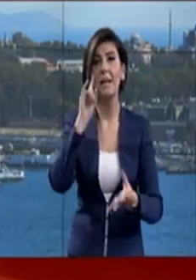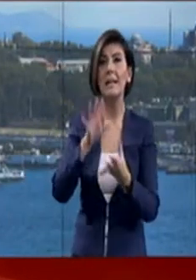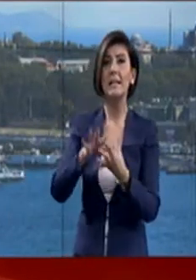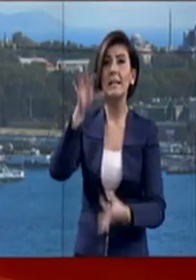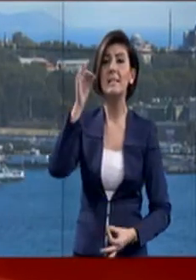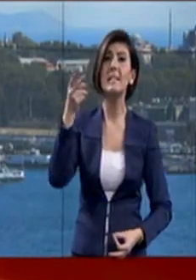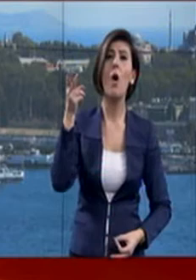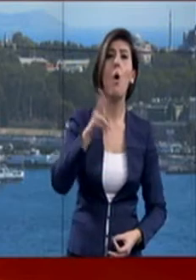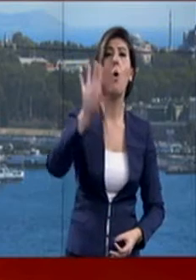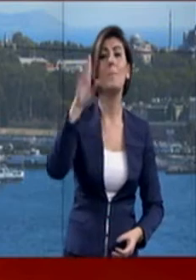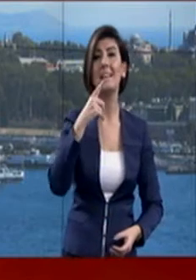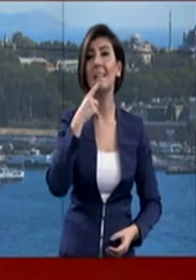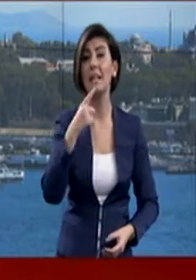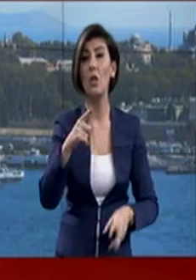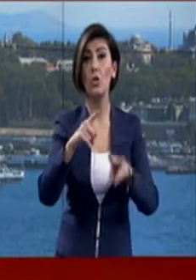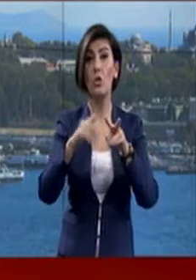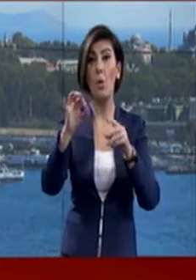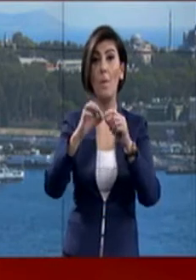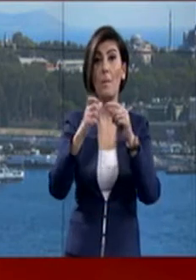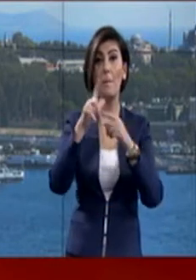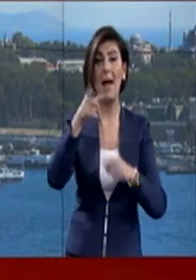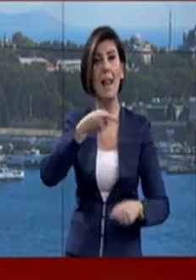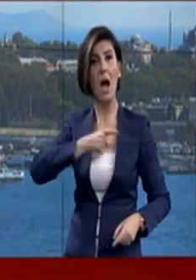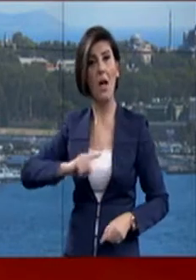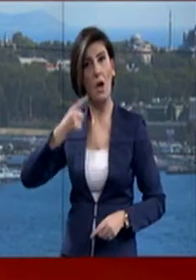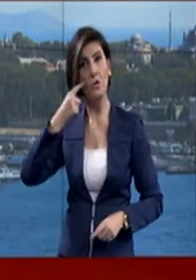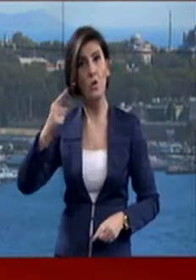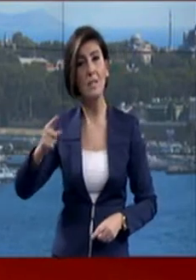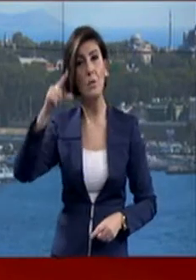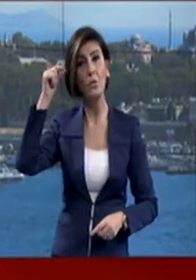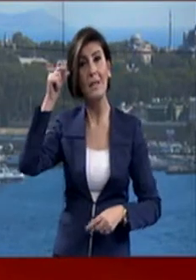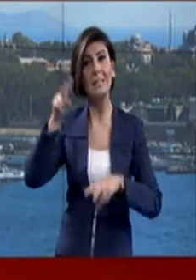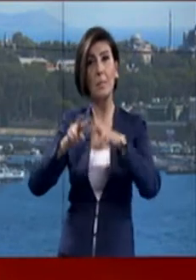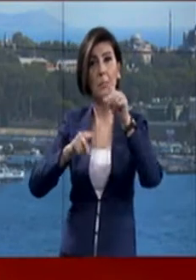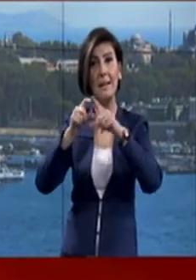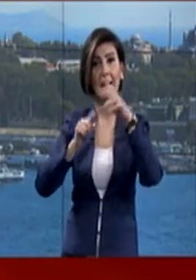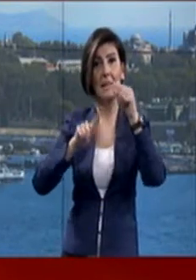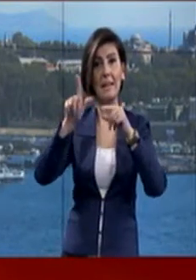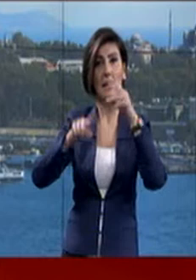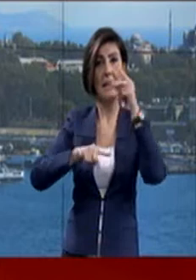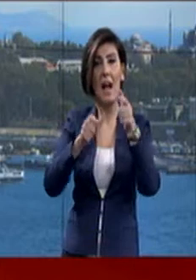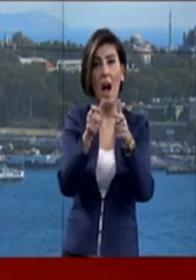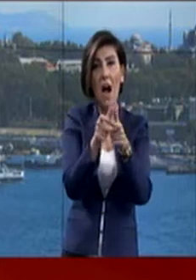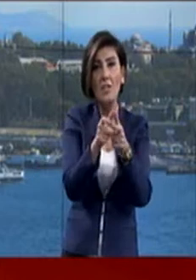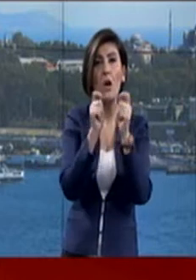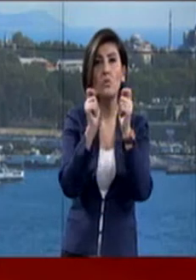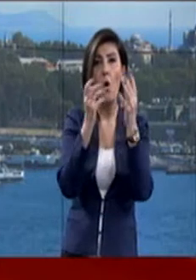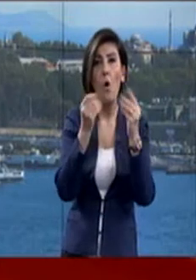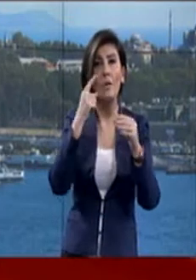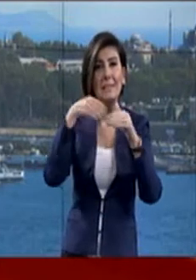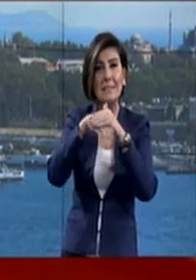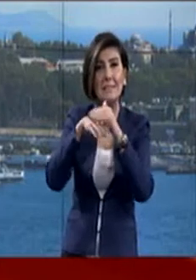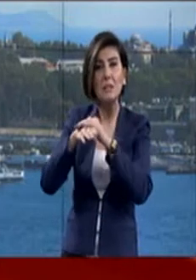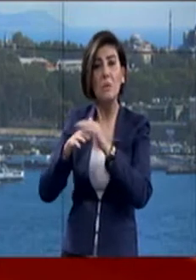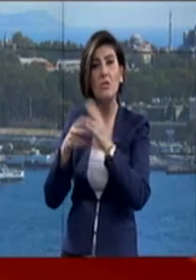İnsanlık ölmedi dediler, Nobel'e aday gösterildiler. Yunanistan'ın Midilli Adası'nda zor durumda olan sığınmacılara kucak